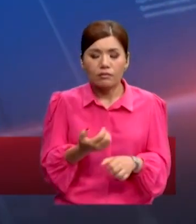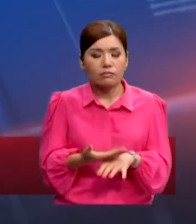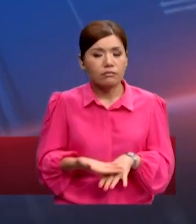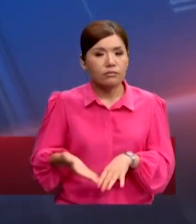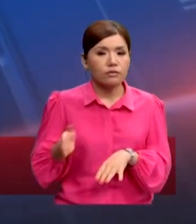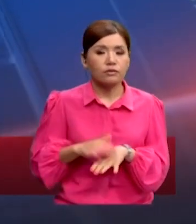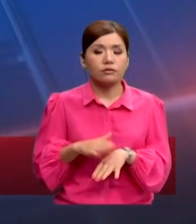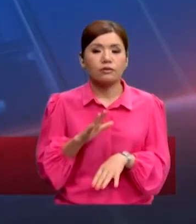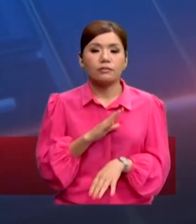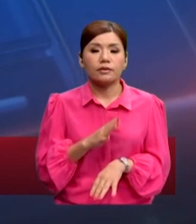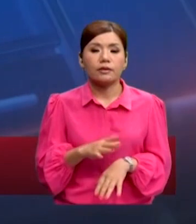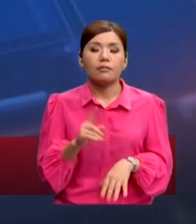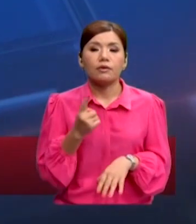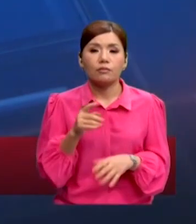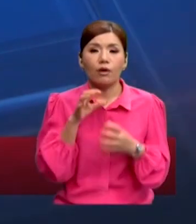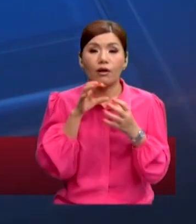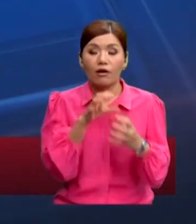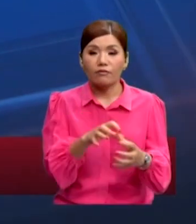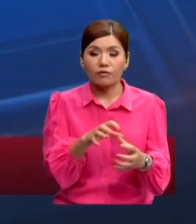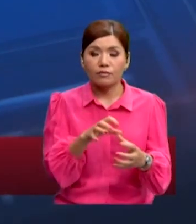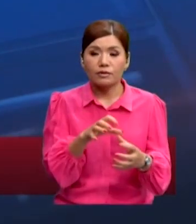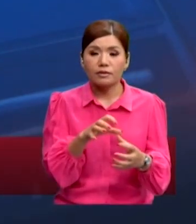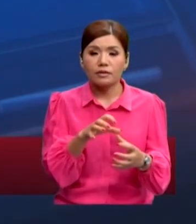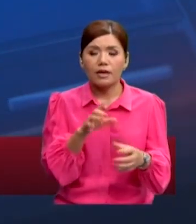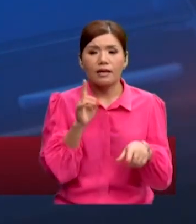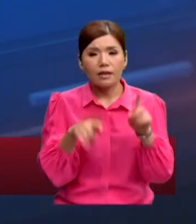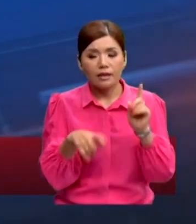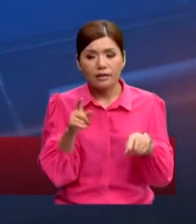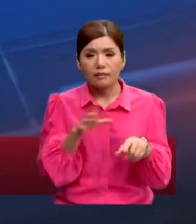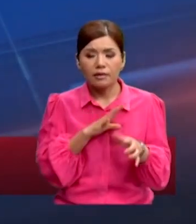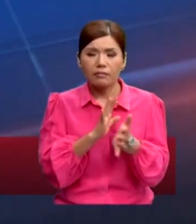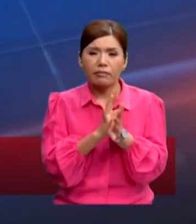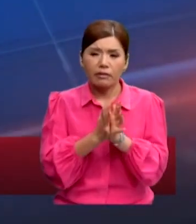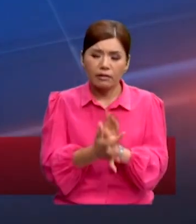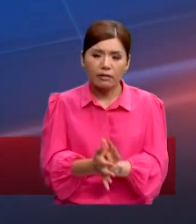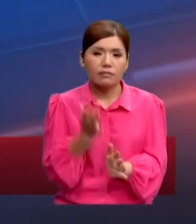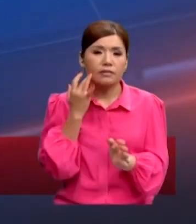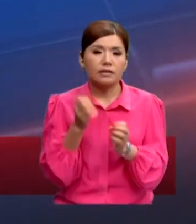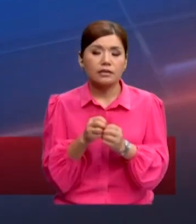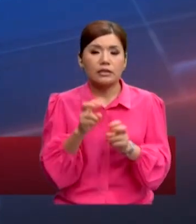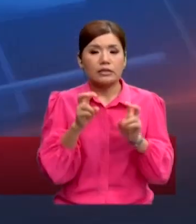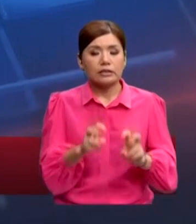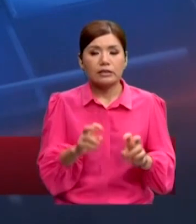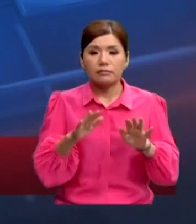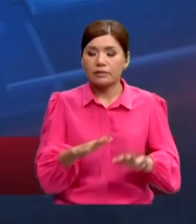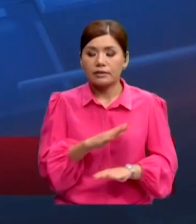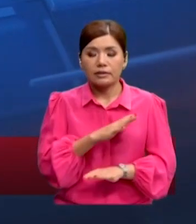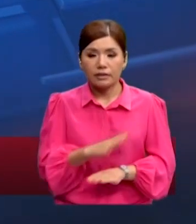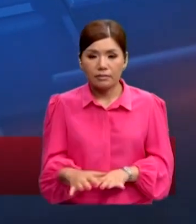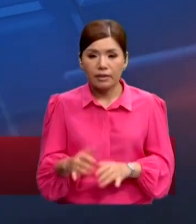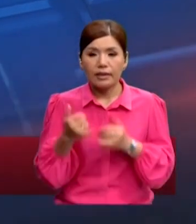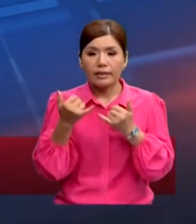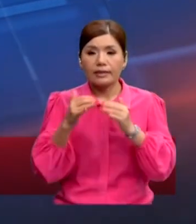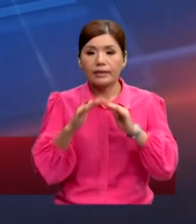проблема. Потому что автобусы еще ездили как очень редко, забитые все. Не было сидячих мест. Для детей,